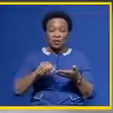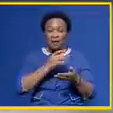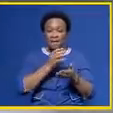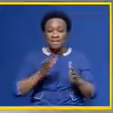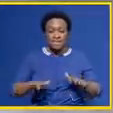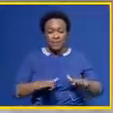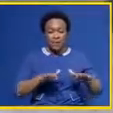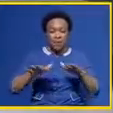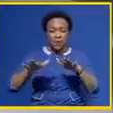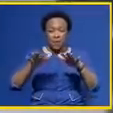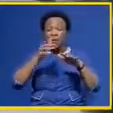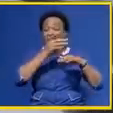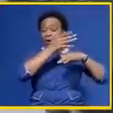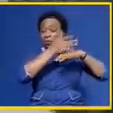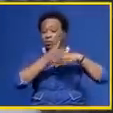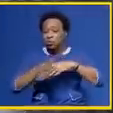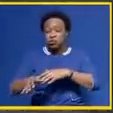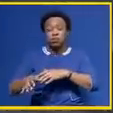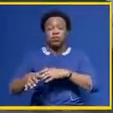ardhi.